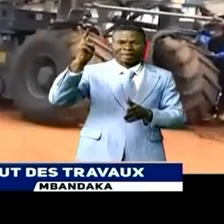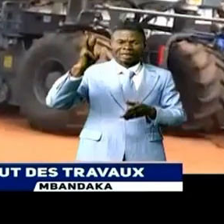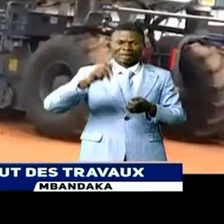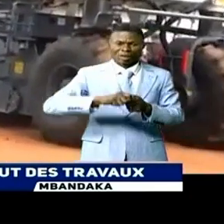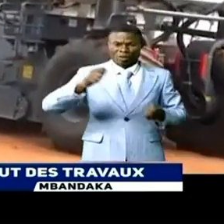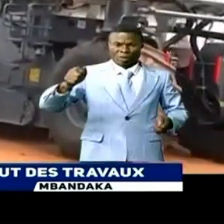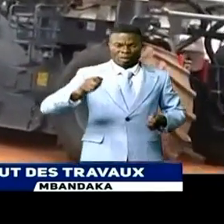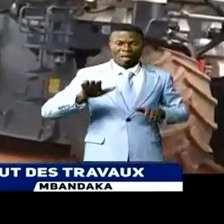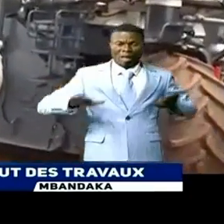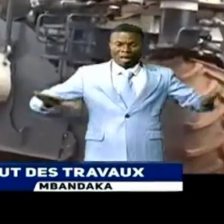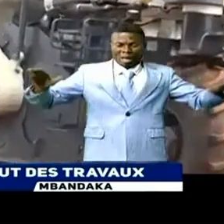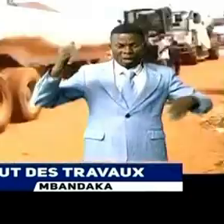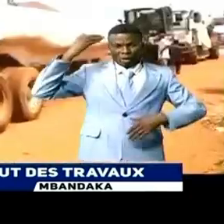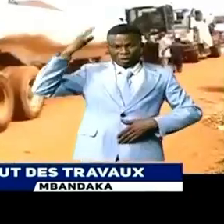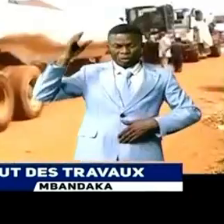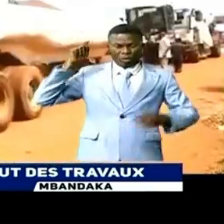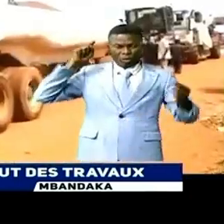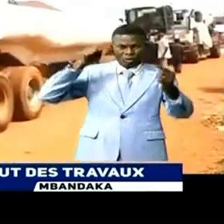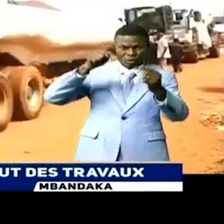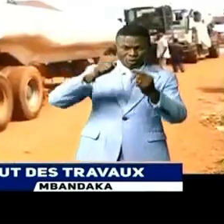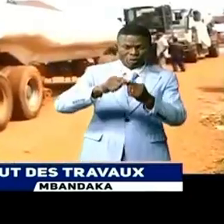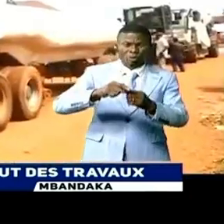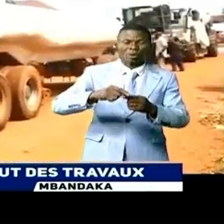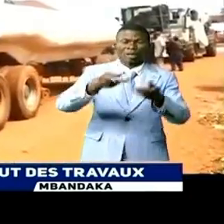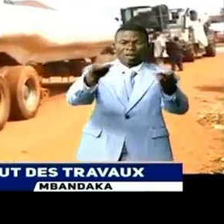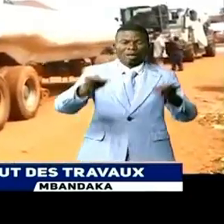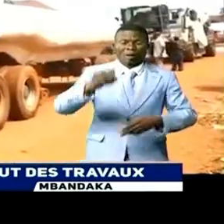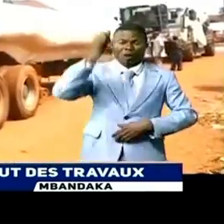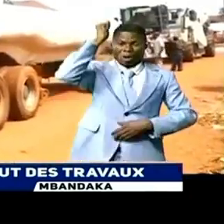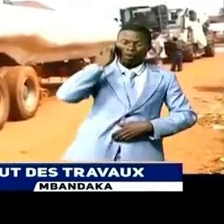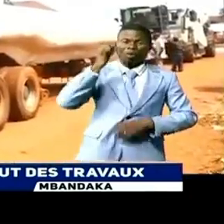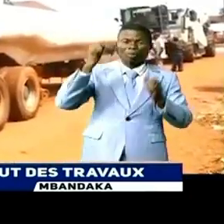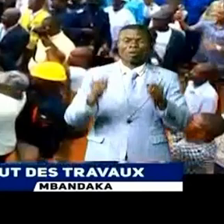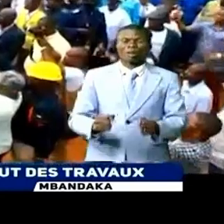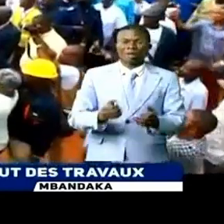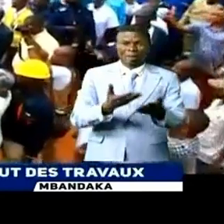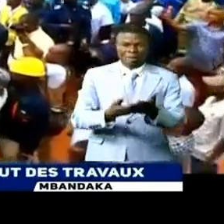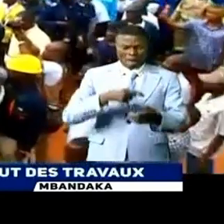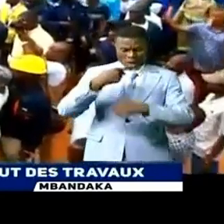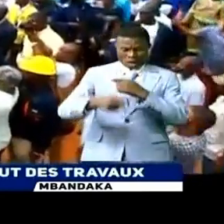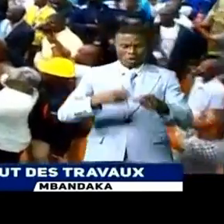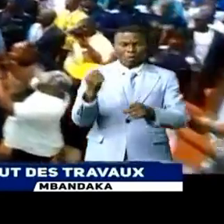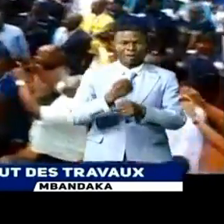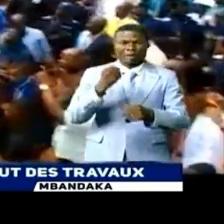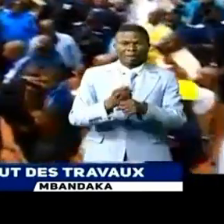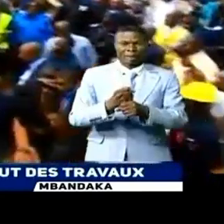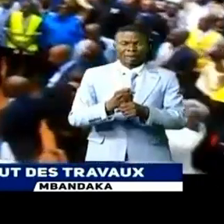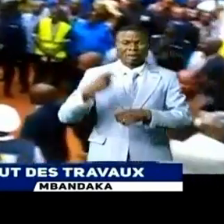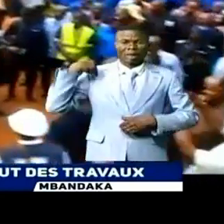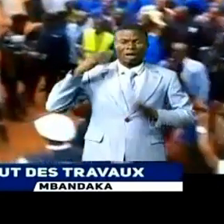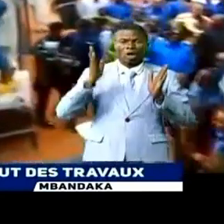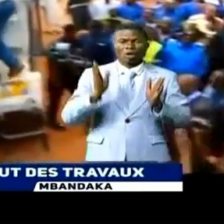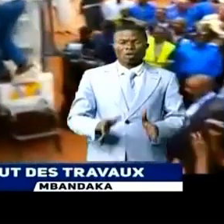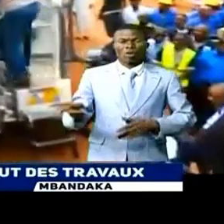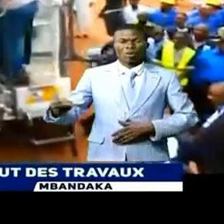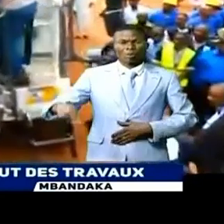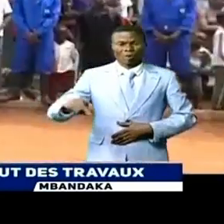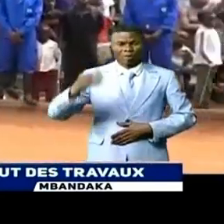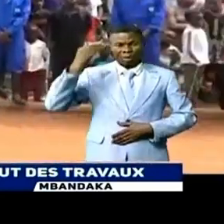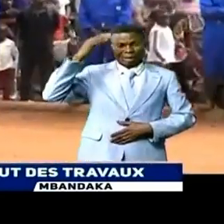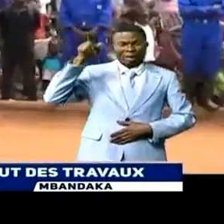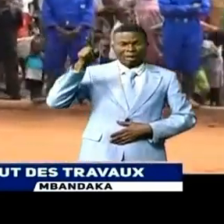de l'aéroport de bâle dacca jusqu'au port de l'ex onatra le coup d'envoi a été donné par le gouverneur la province de l'équateur